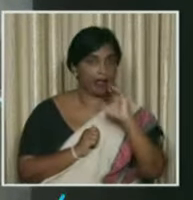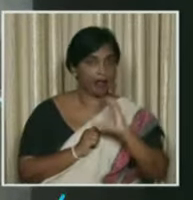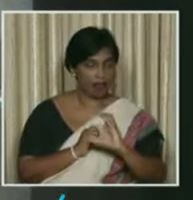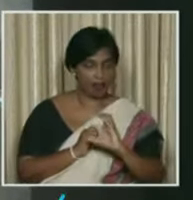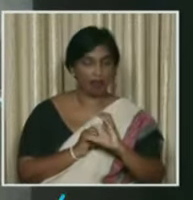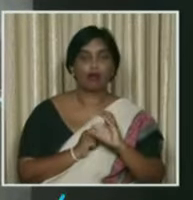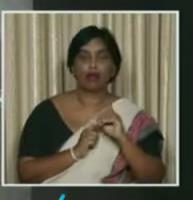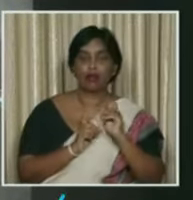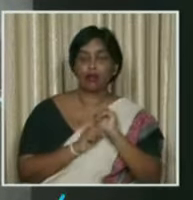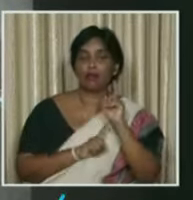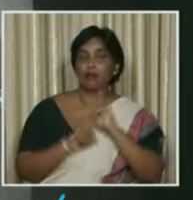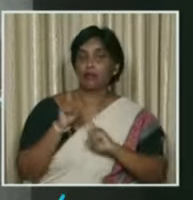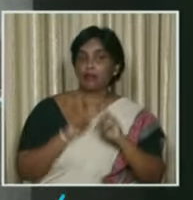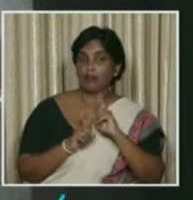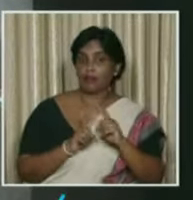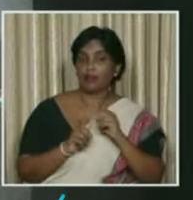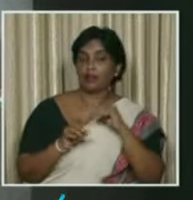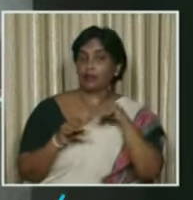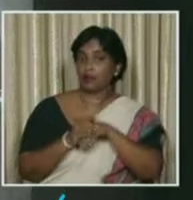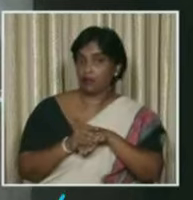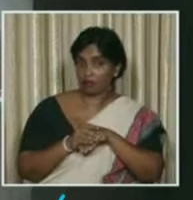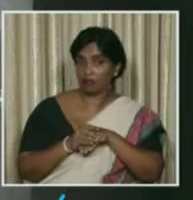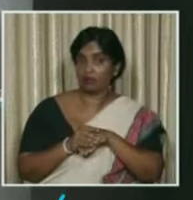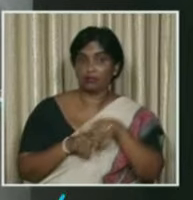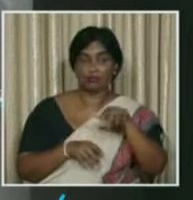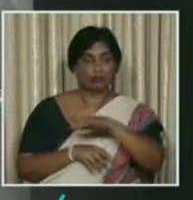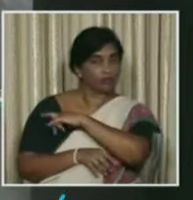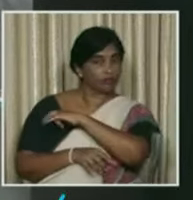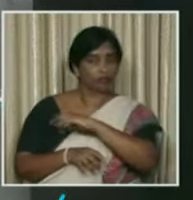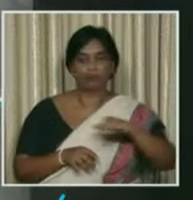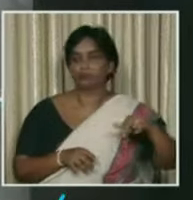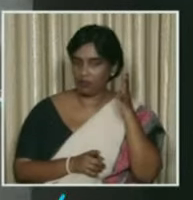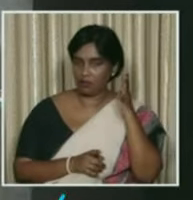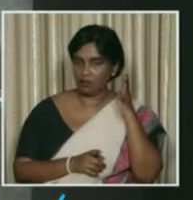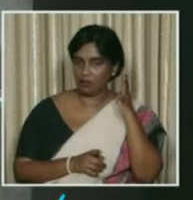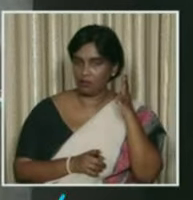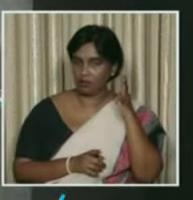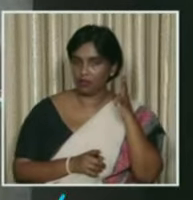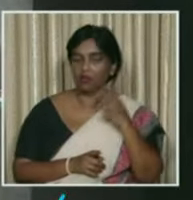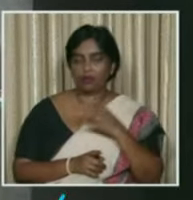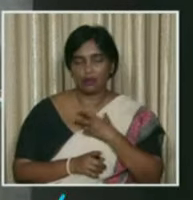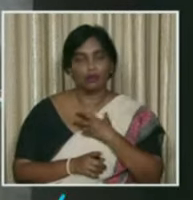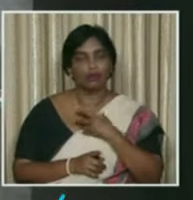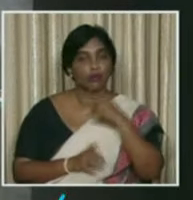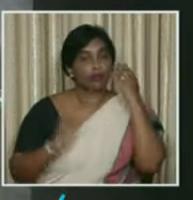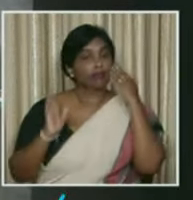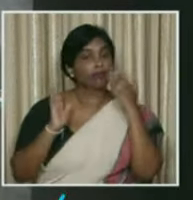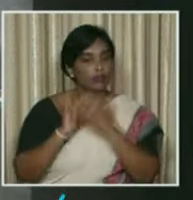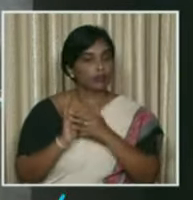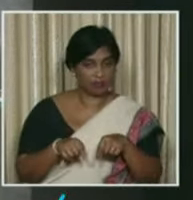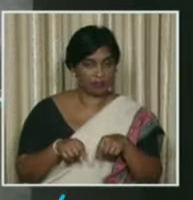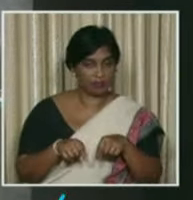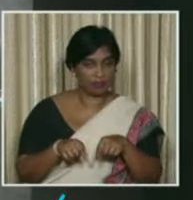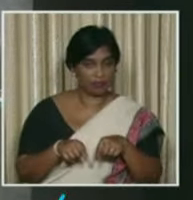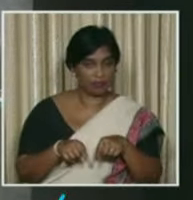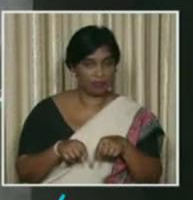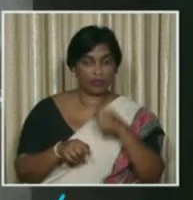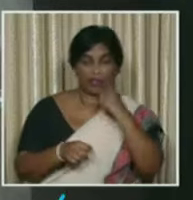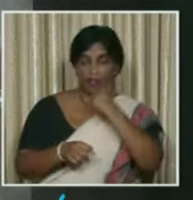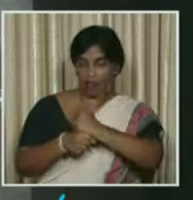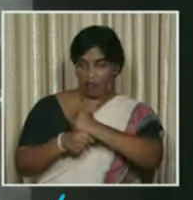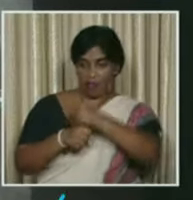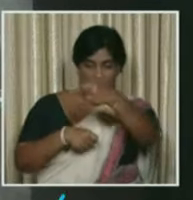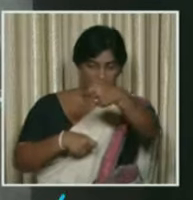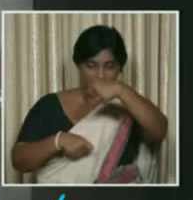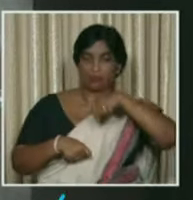යටතේ පාර්ලිමේන්තුවේ සභා ගර්භයේ හරහා ගමන් කරනු නොලැබිය යුත්තේ මම ඔබතුමාගේ අවධානය යොමු කරන්න කැමති ආණ්ඩු පාර්ශ්වයෙන්